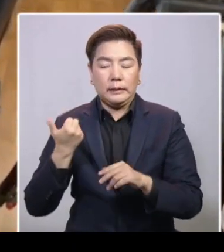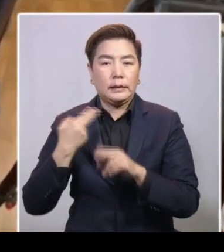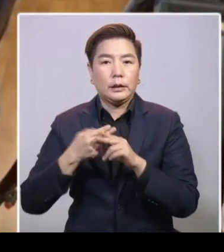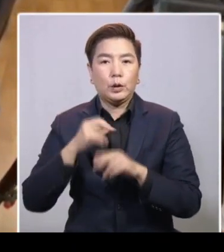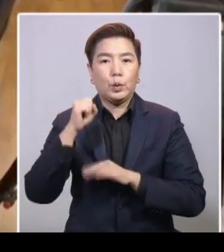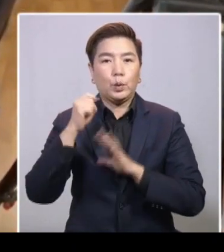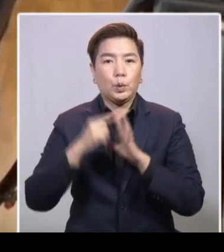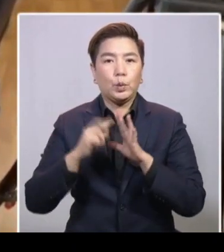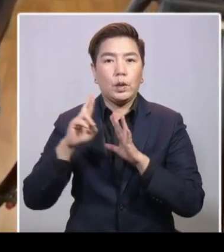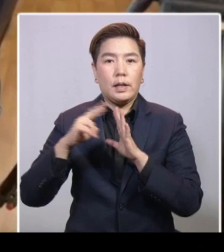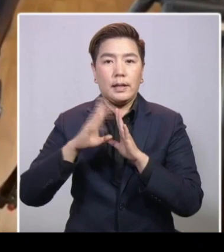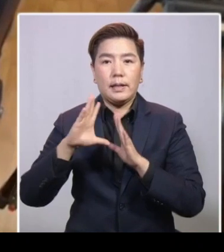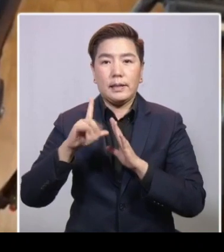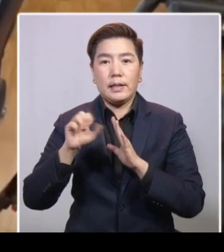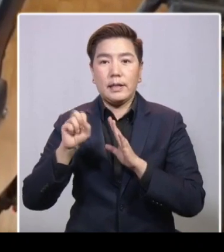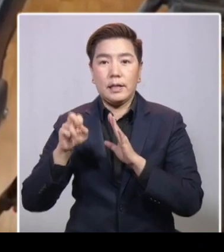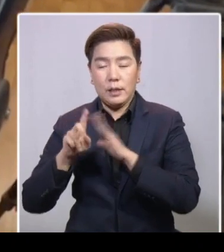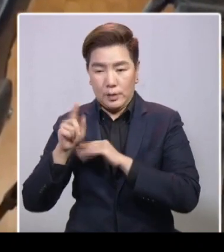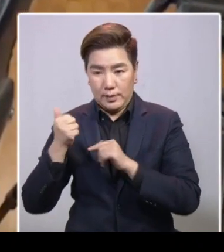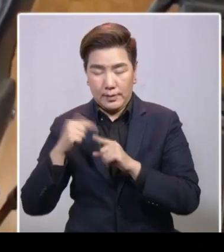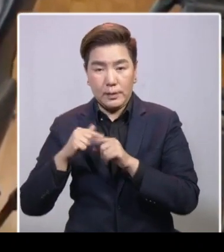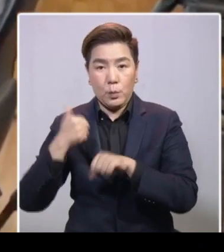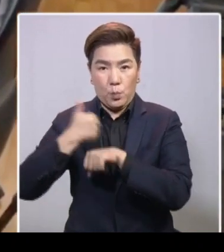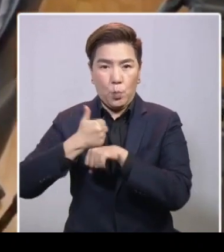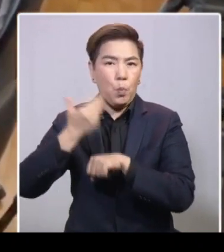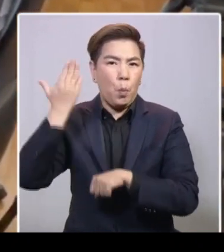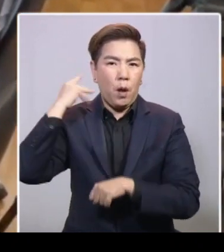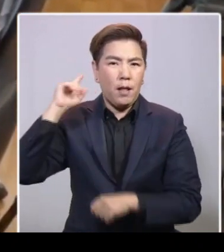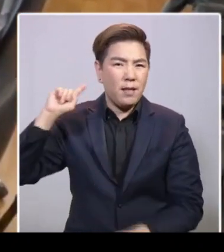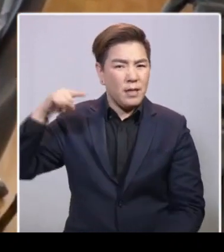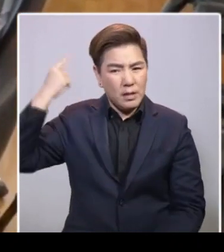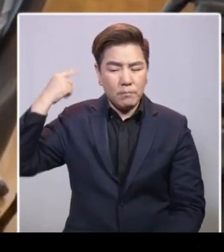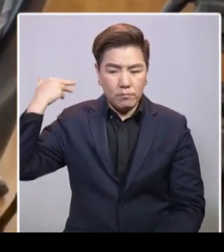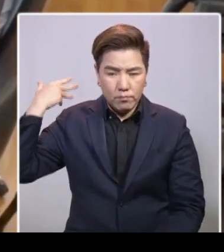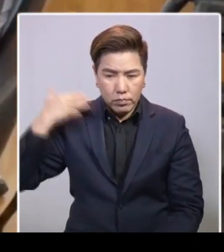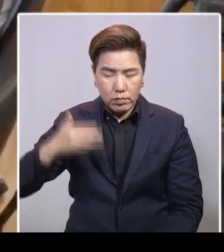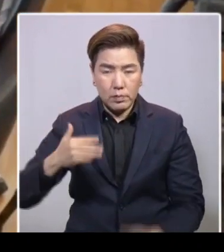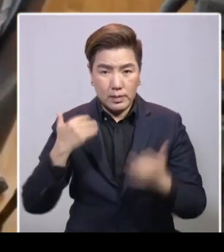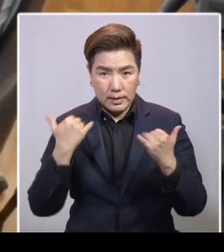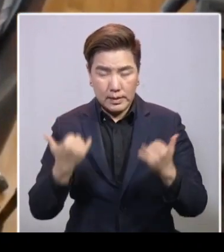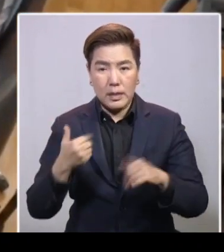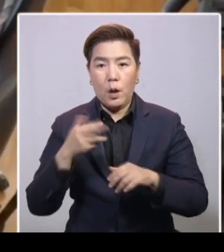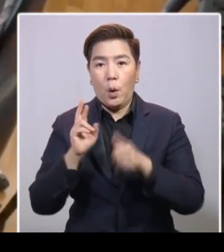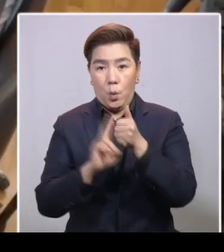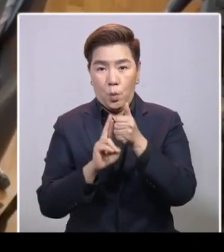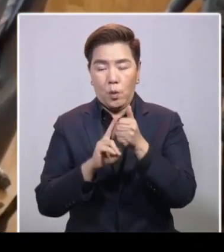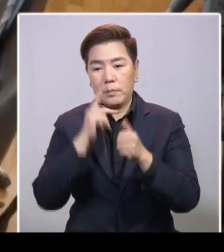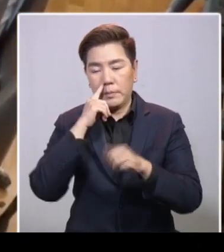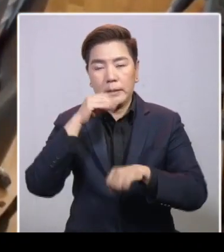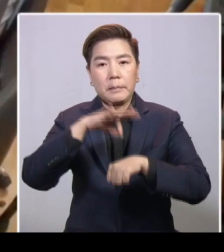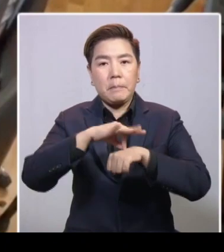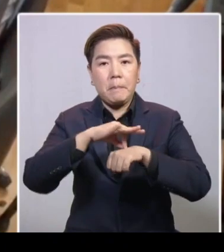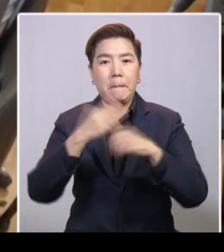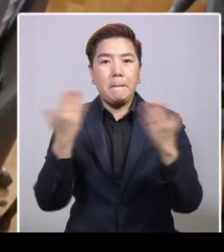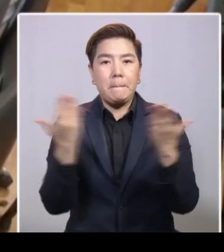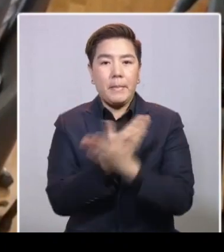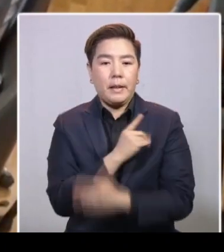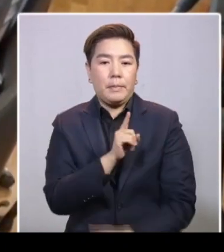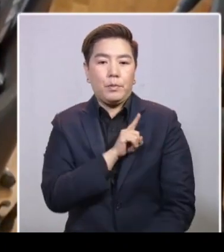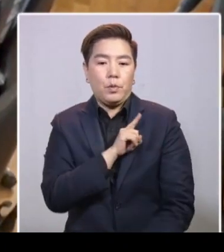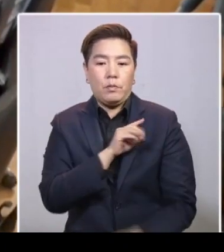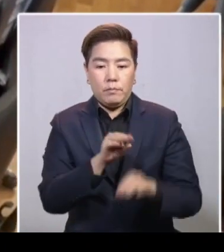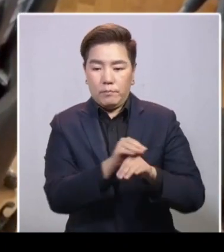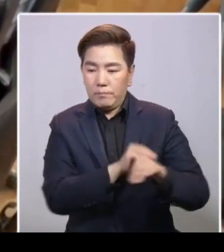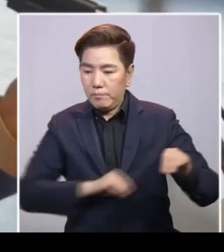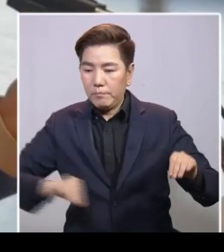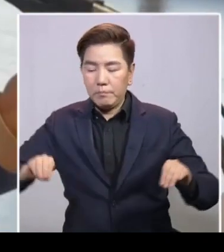ที่เป็นหัวหน้าคณะพนักงานสอบสวนตั้งแต่คดีเริ่มเกิดล่าสุดบิ๊กโจ๊กก็มีการปรับเปลี่ยนหน้าที่ความรับผิดชอบ